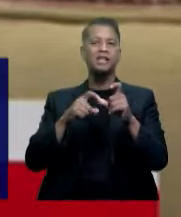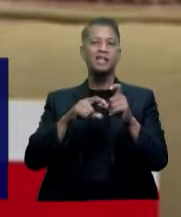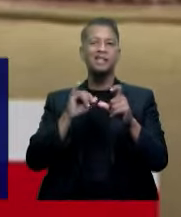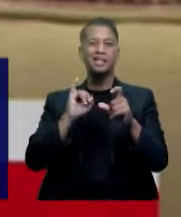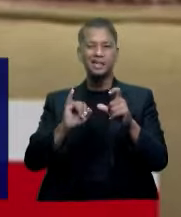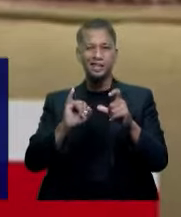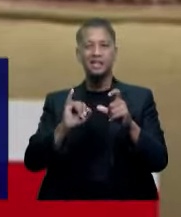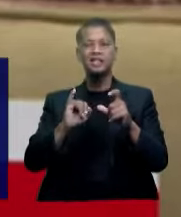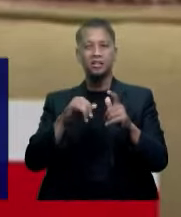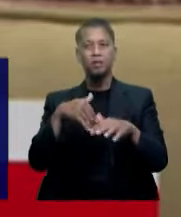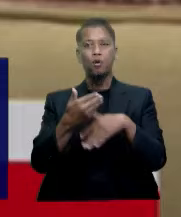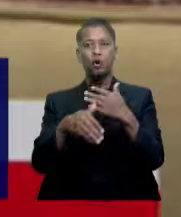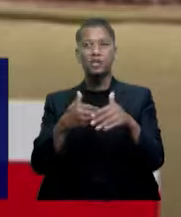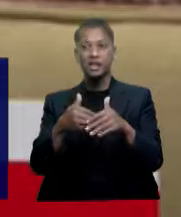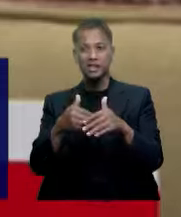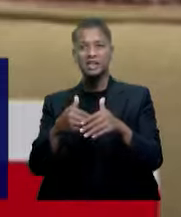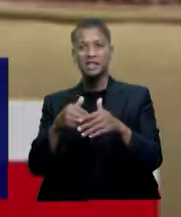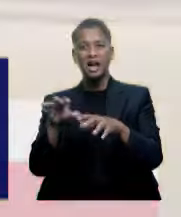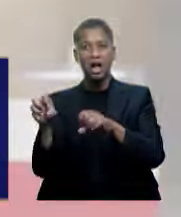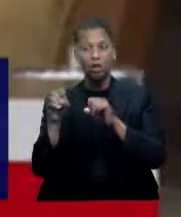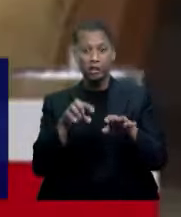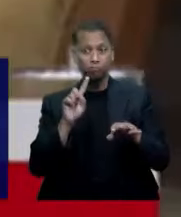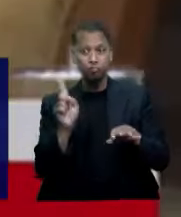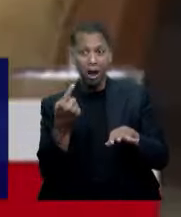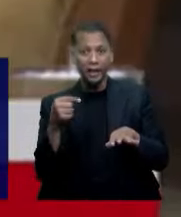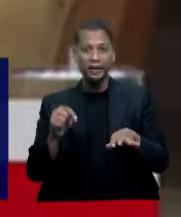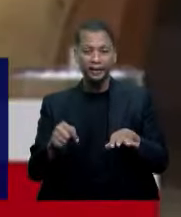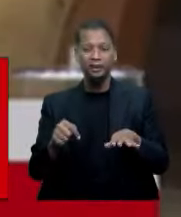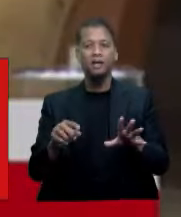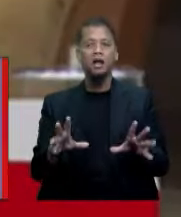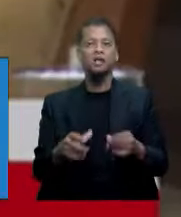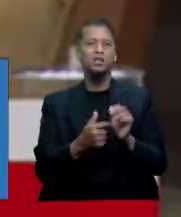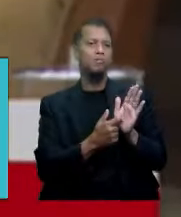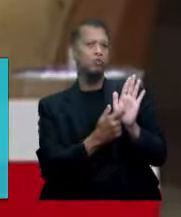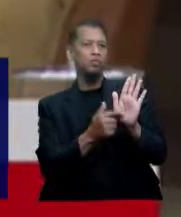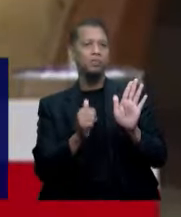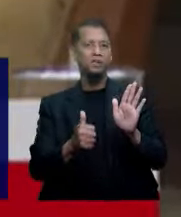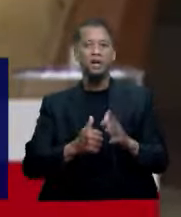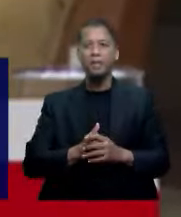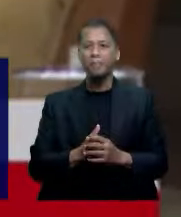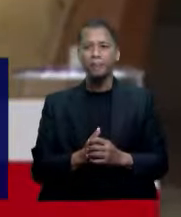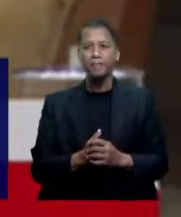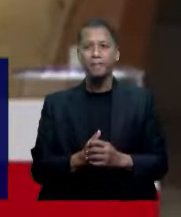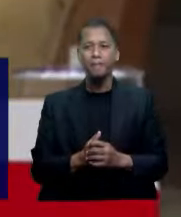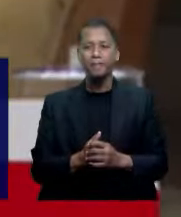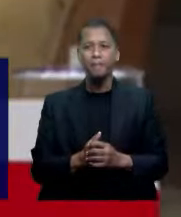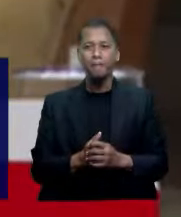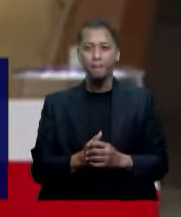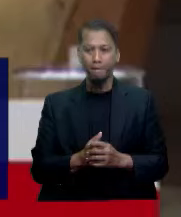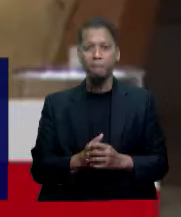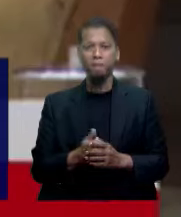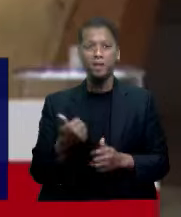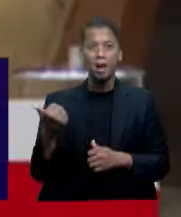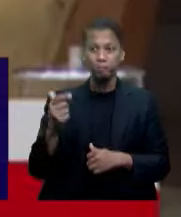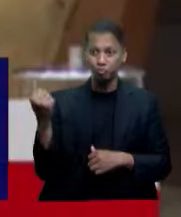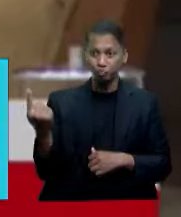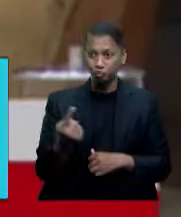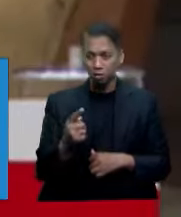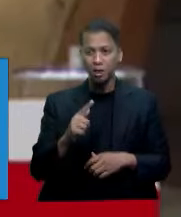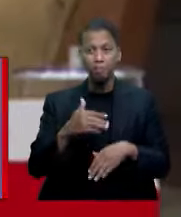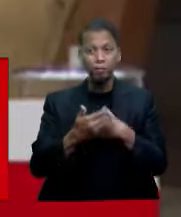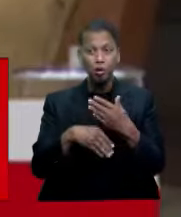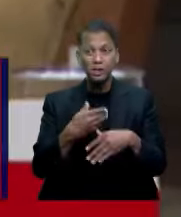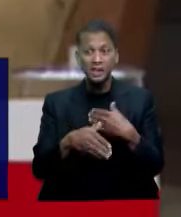biasa mulai membuahkan hasil. Pertama bahwa kami menyambut baik bahwa adanya proses